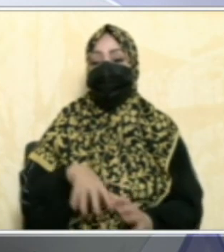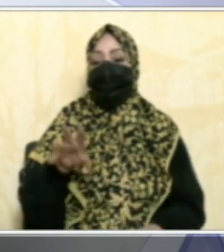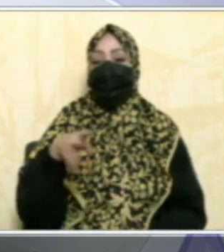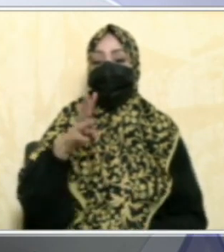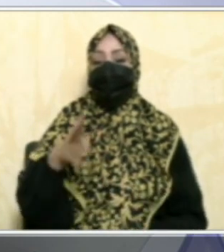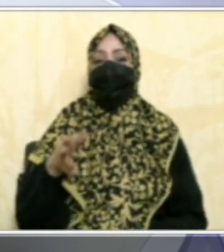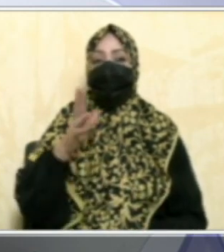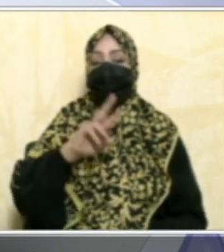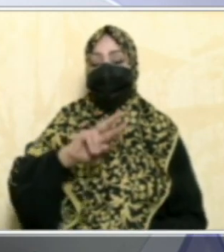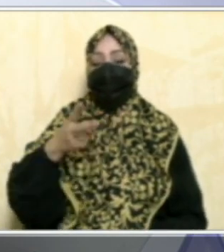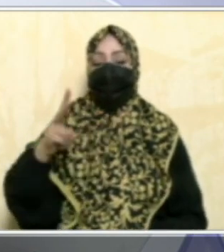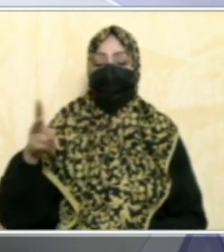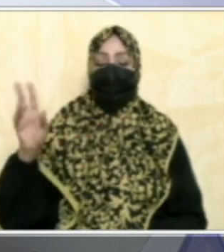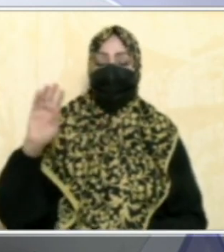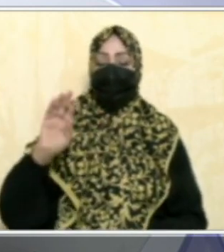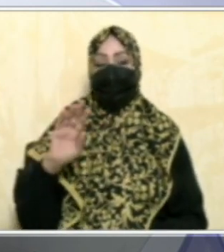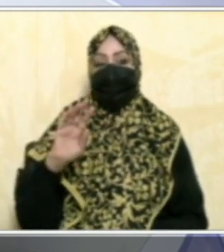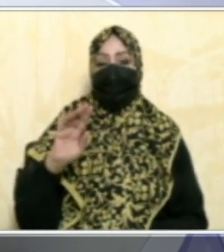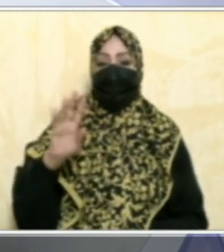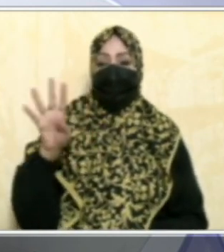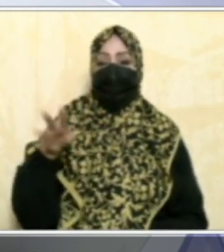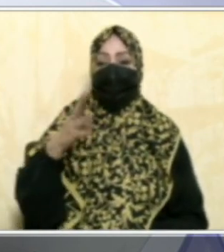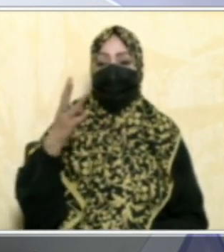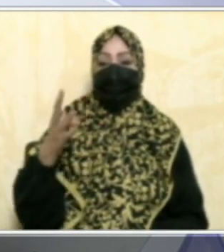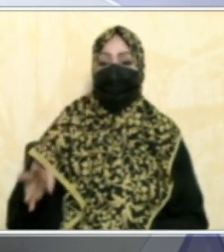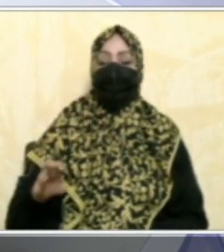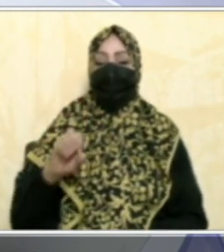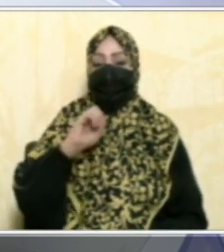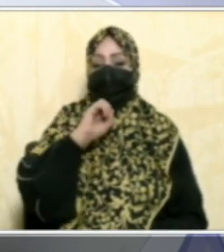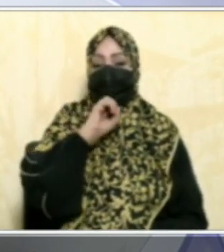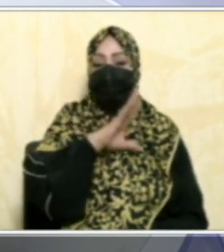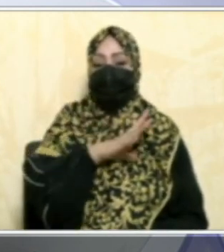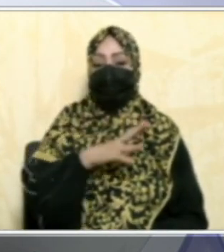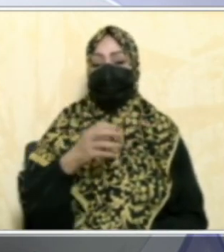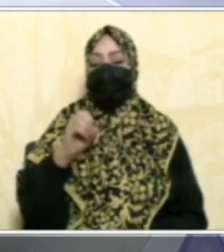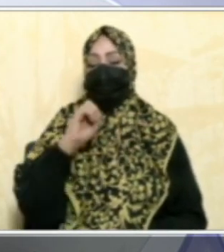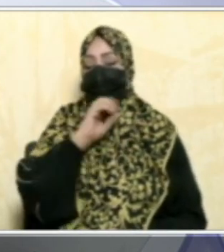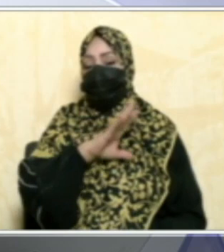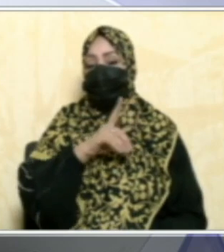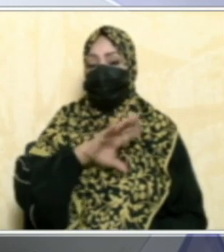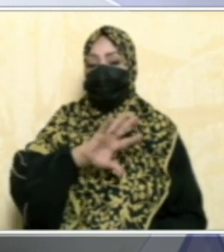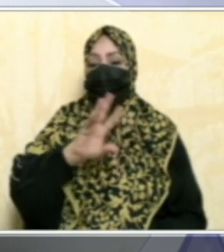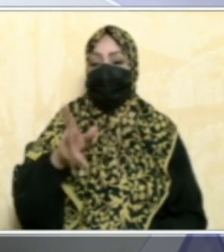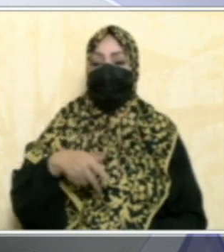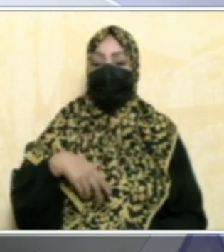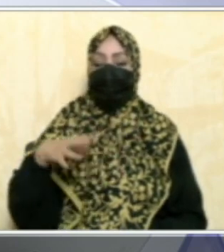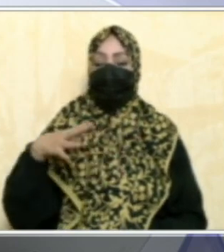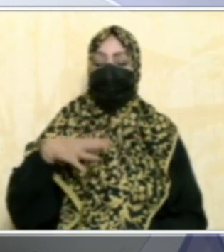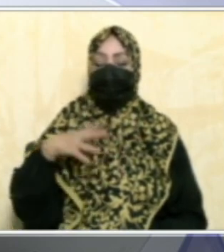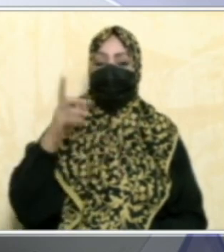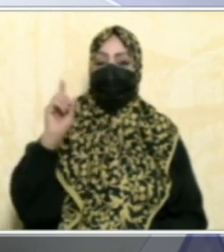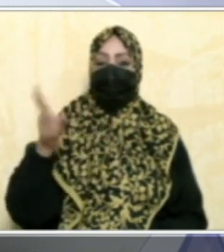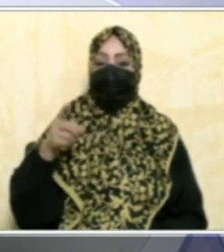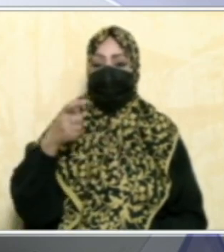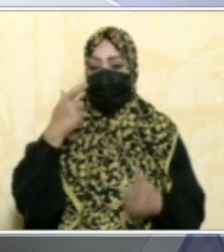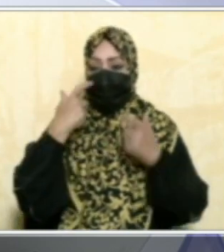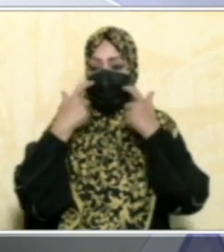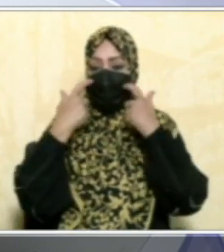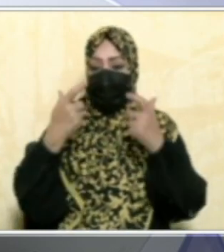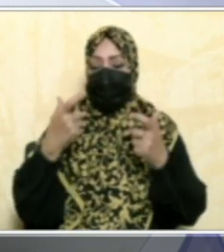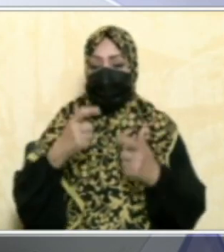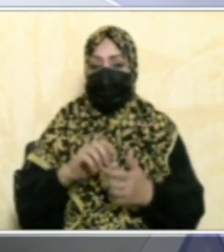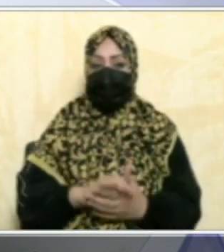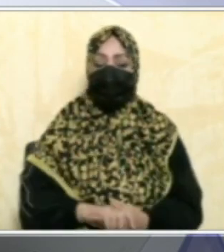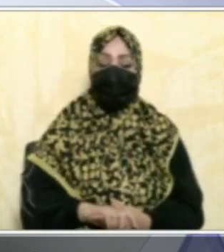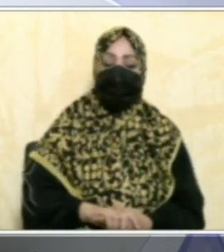الأمر، هذا فساد وهذا تسيب من الإدارات، يجب متابعة هذا الأمر، هذا أولا. لكن الآن